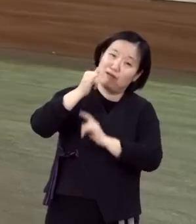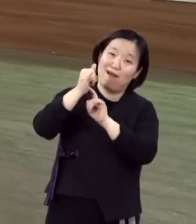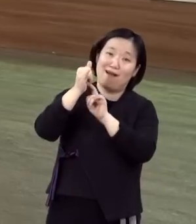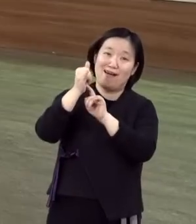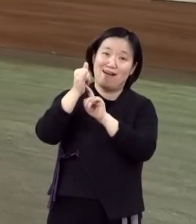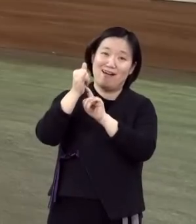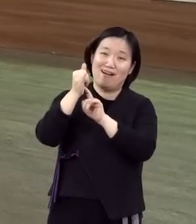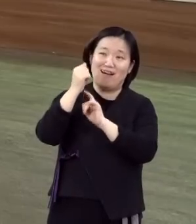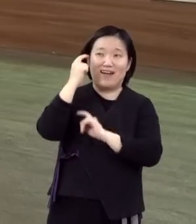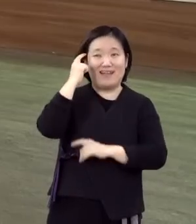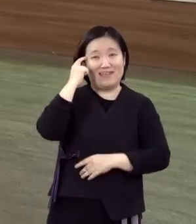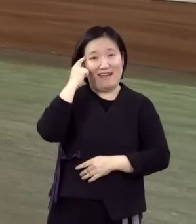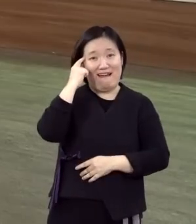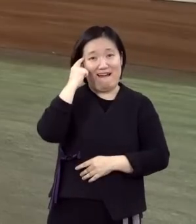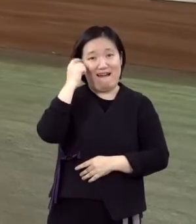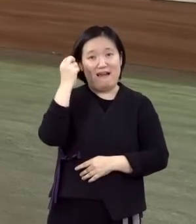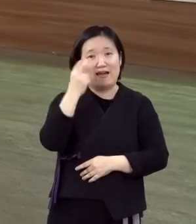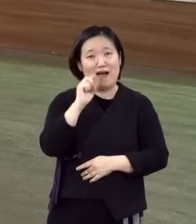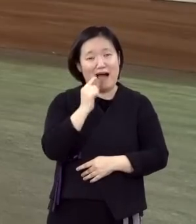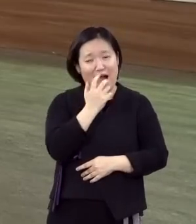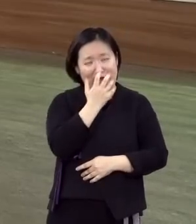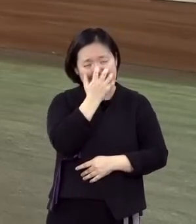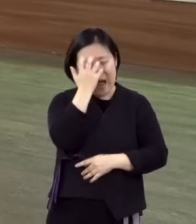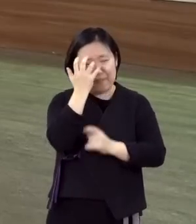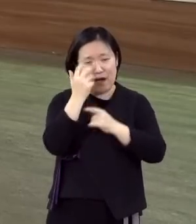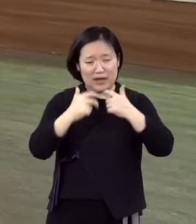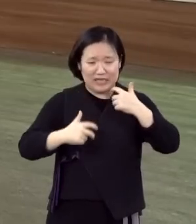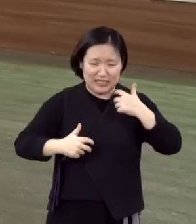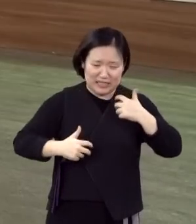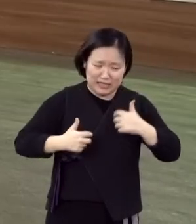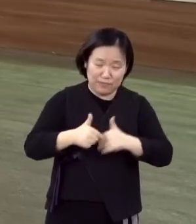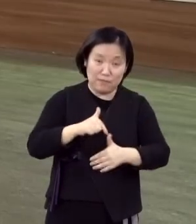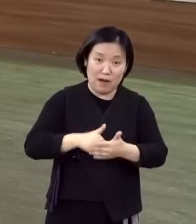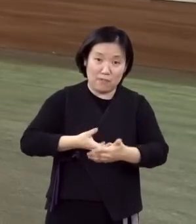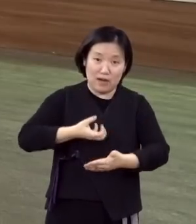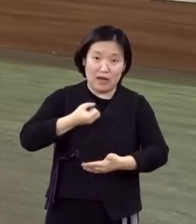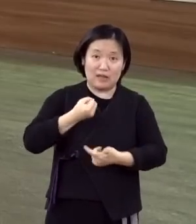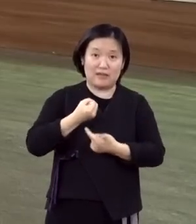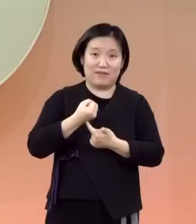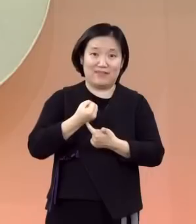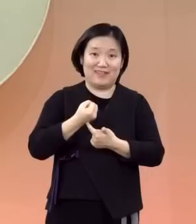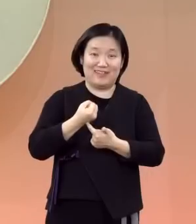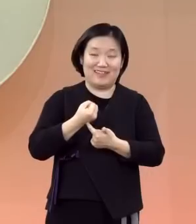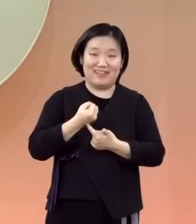와,우리부처님은정말대단하시구나"라는깊고은은하면서도아름다운기쁨을느꼈고, 동시에"